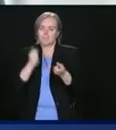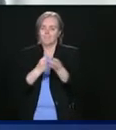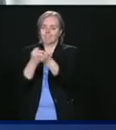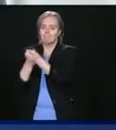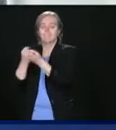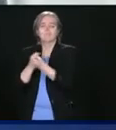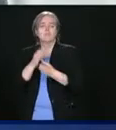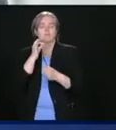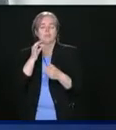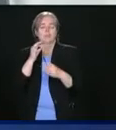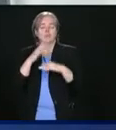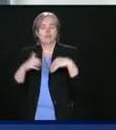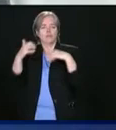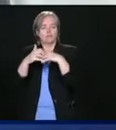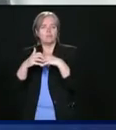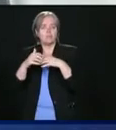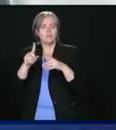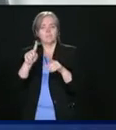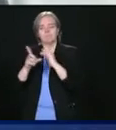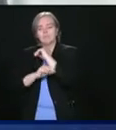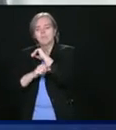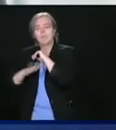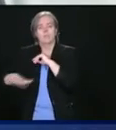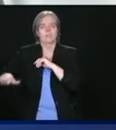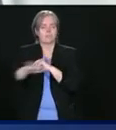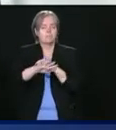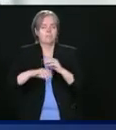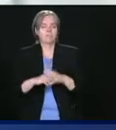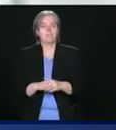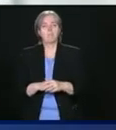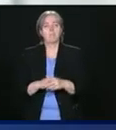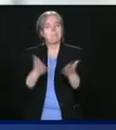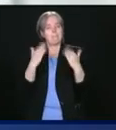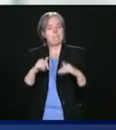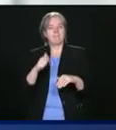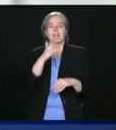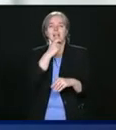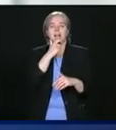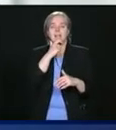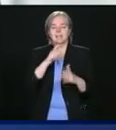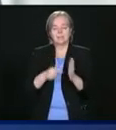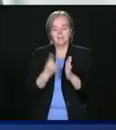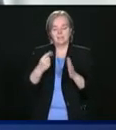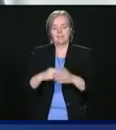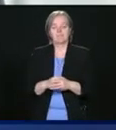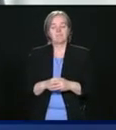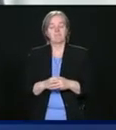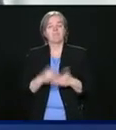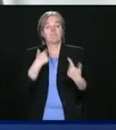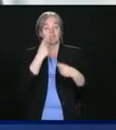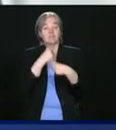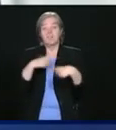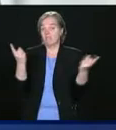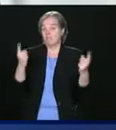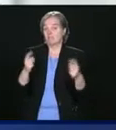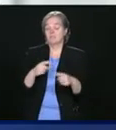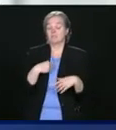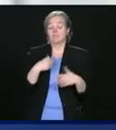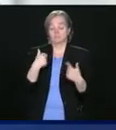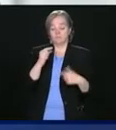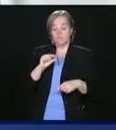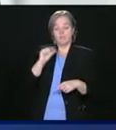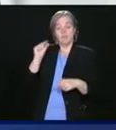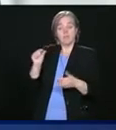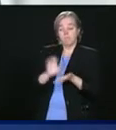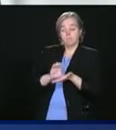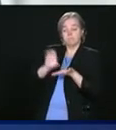This morning, I am very happy. Ce matin, je suis très heureux d'annoncer que le gouvernement va